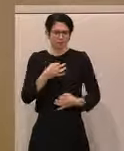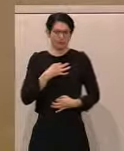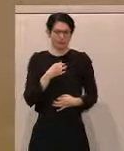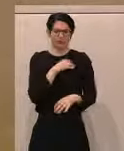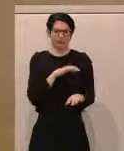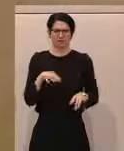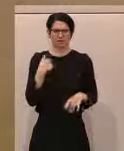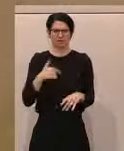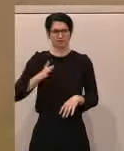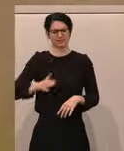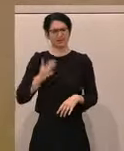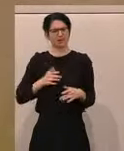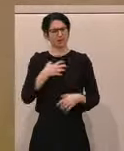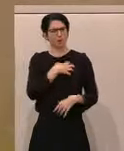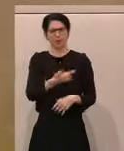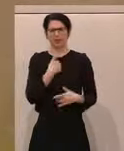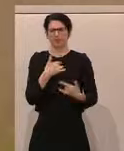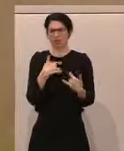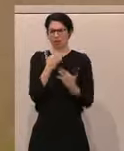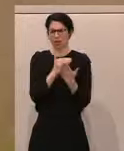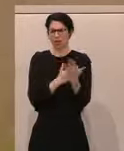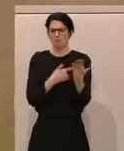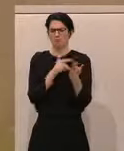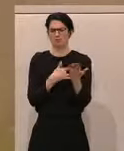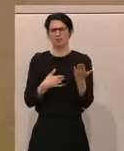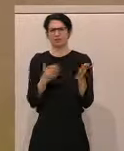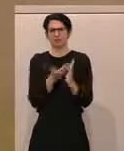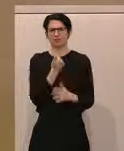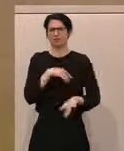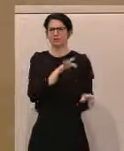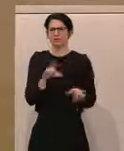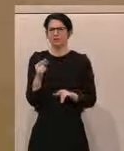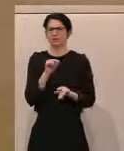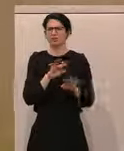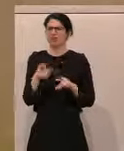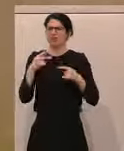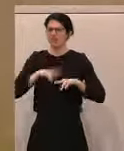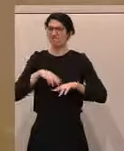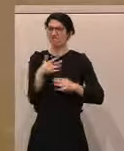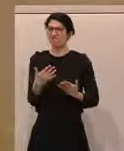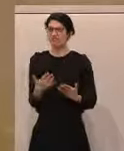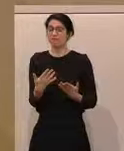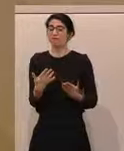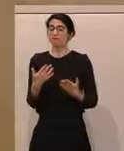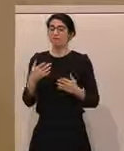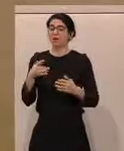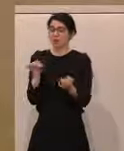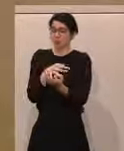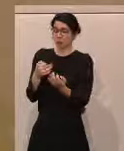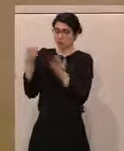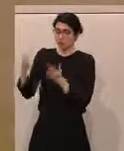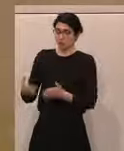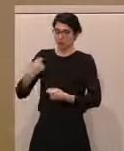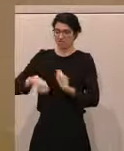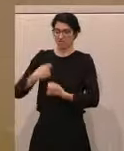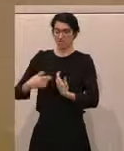Gebot zivilisierter Bürgerlichkeit. Pacta sunt servanda. Was der Bundeskanzler getan hat,